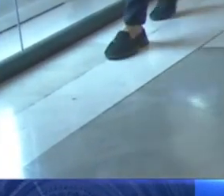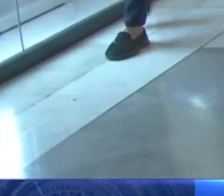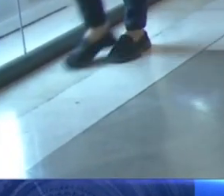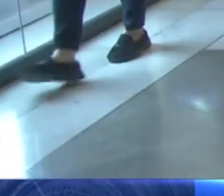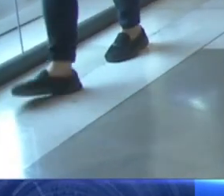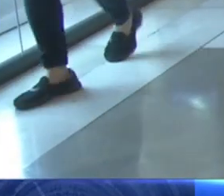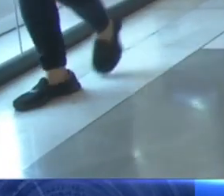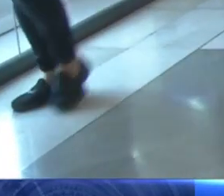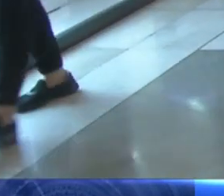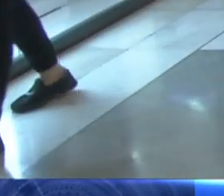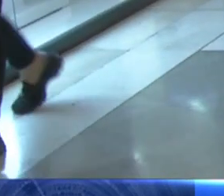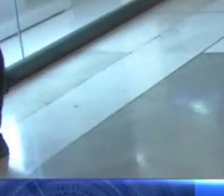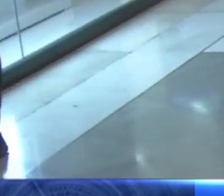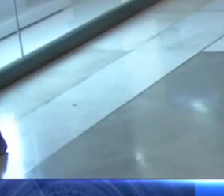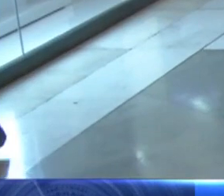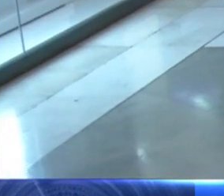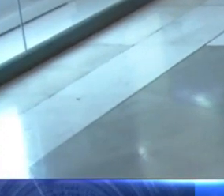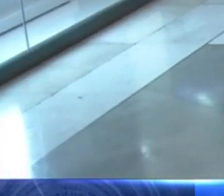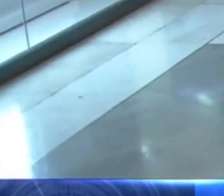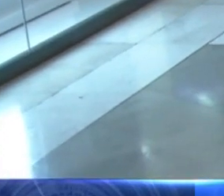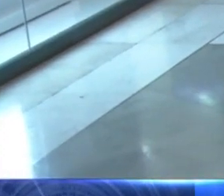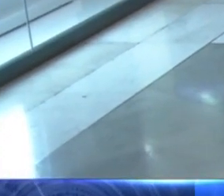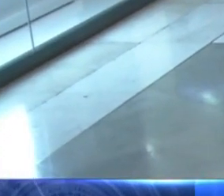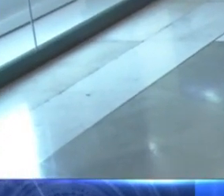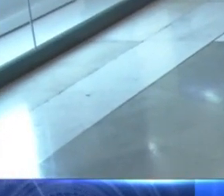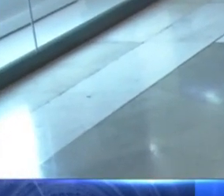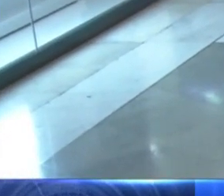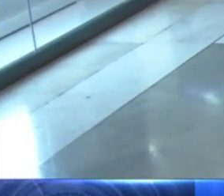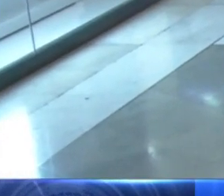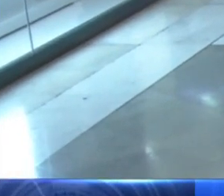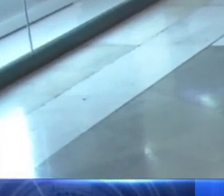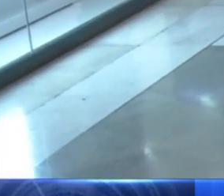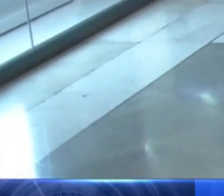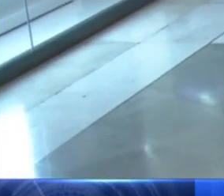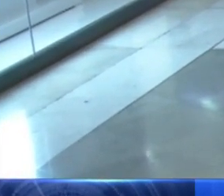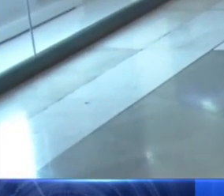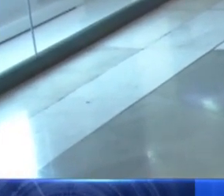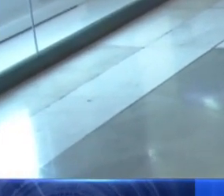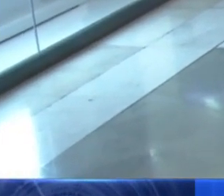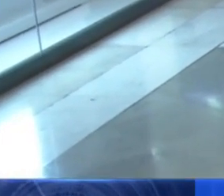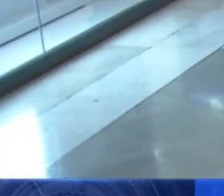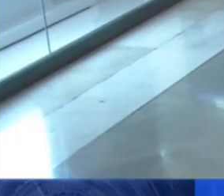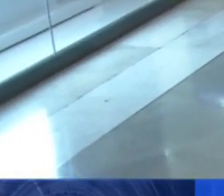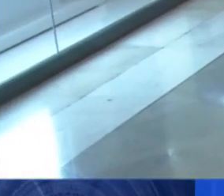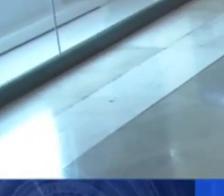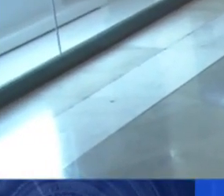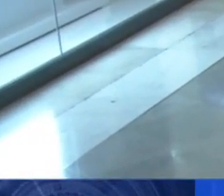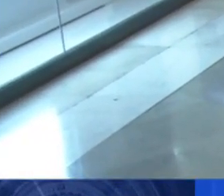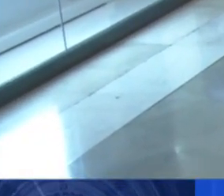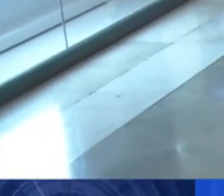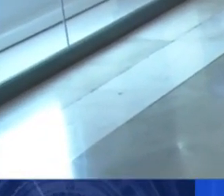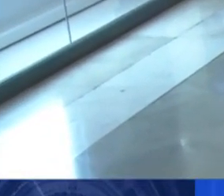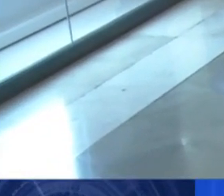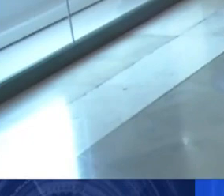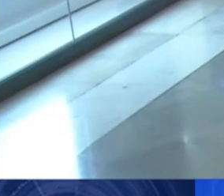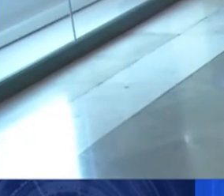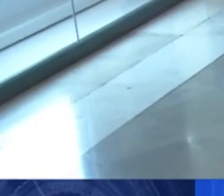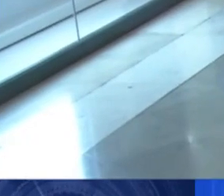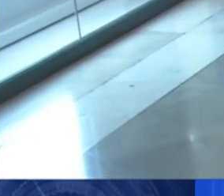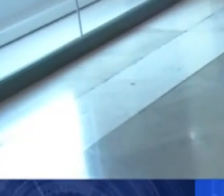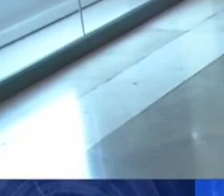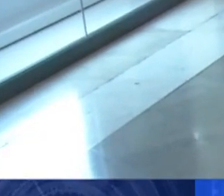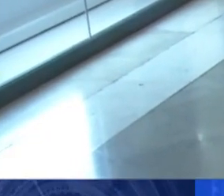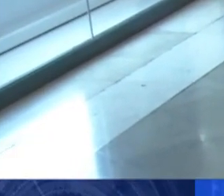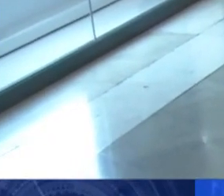أيضا على مدى ثقافة ووعي الناس في التعامل المباشر